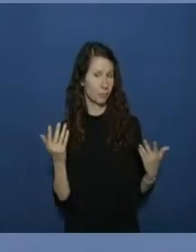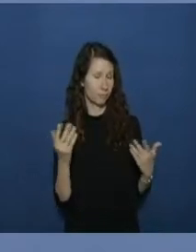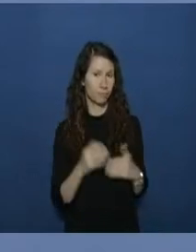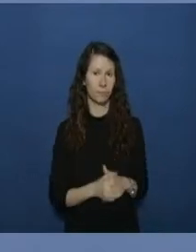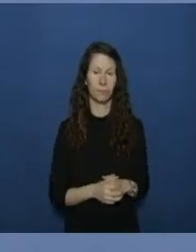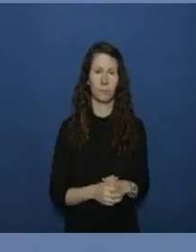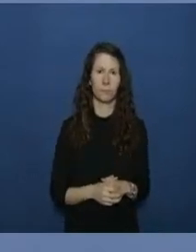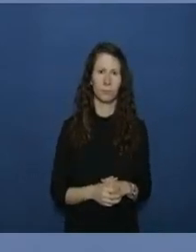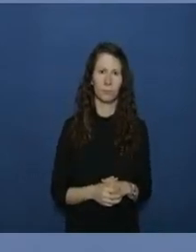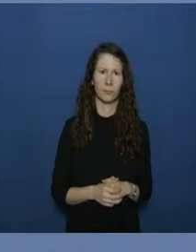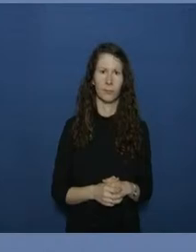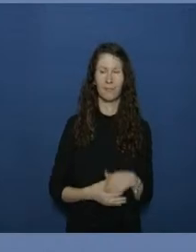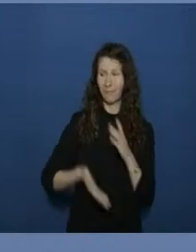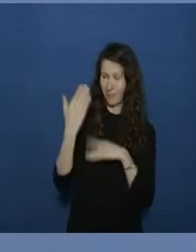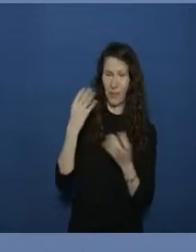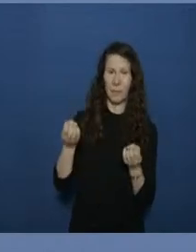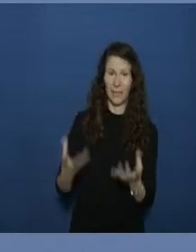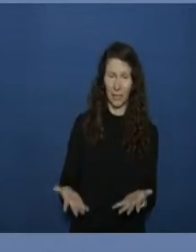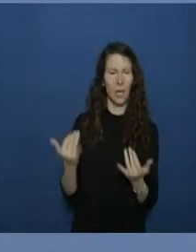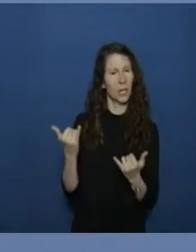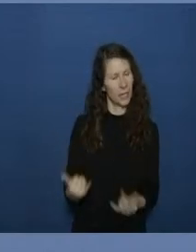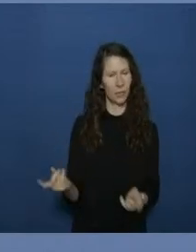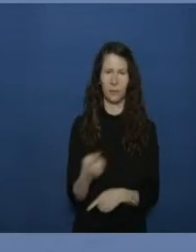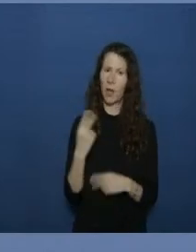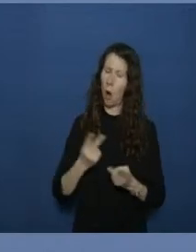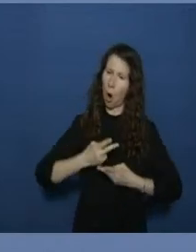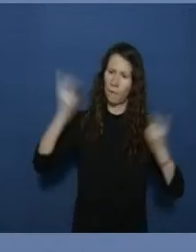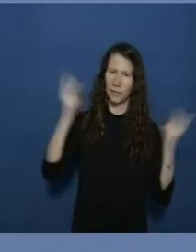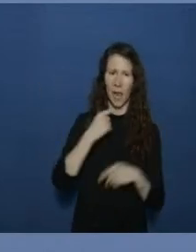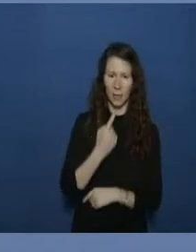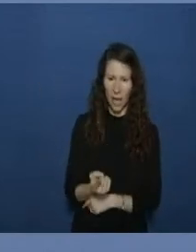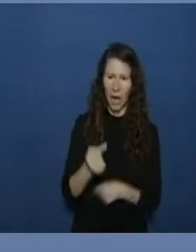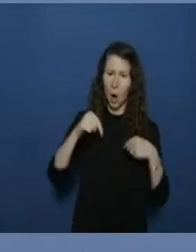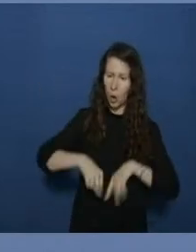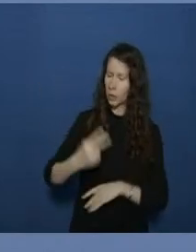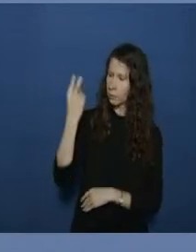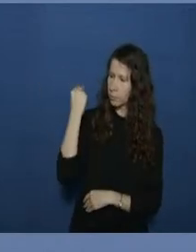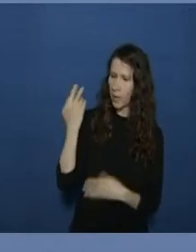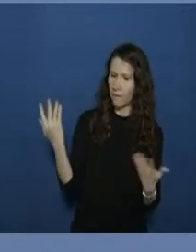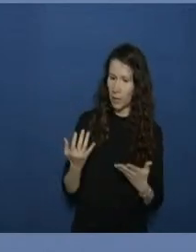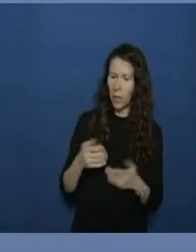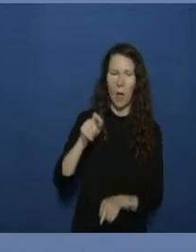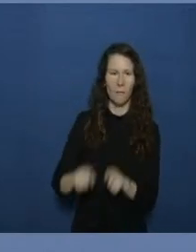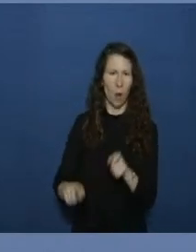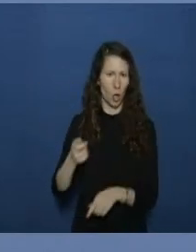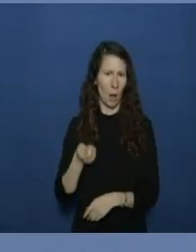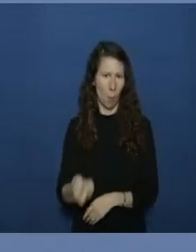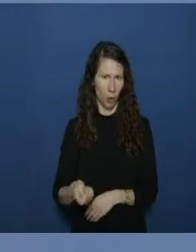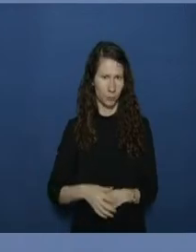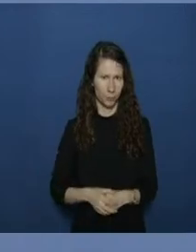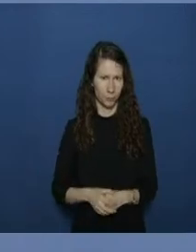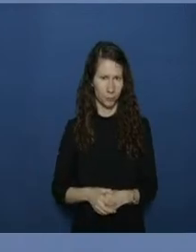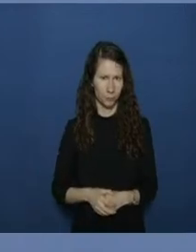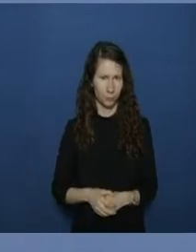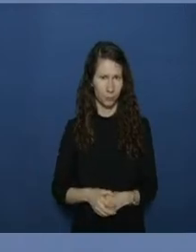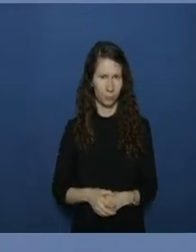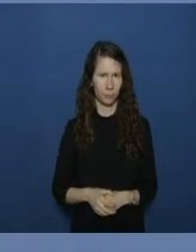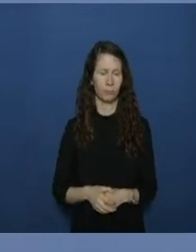auch offiziell als das bezeichnen, was sie aus heutiger Perspektive waren, ein Völkermord. Zu Ihrer Frage nach